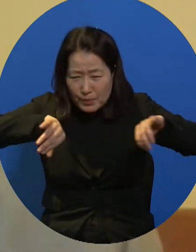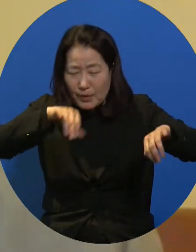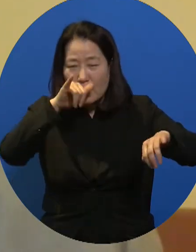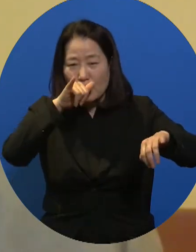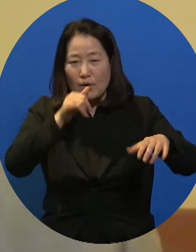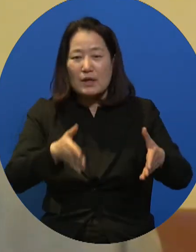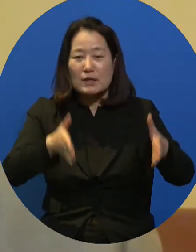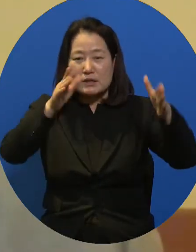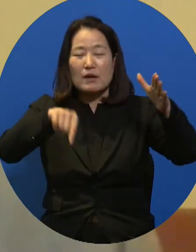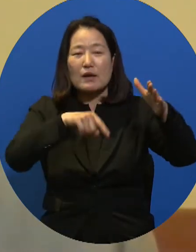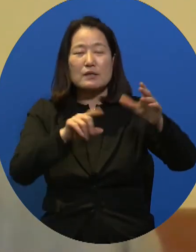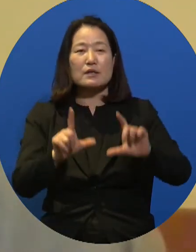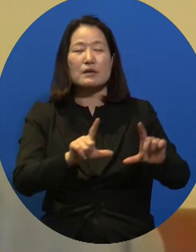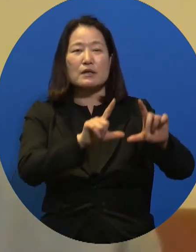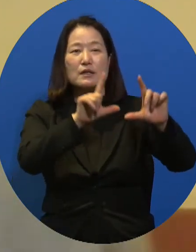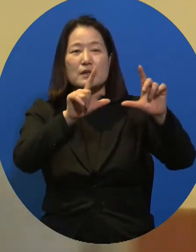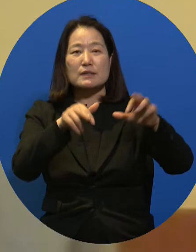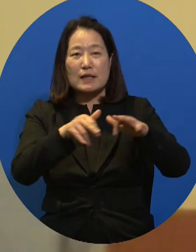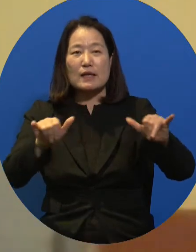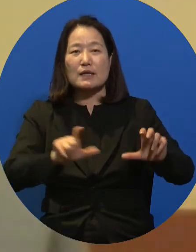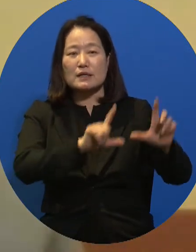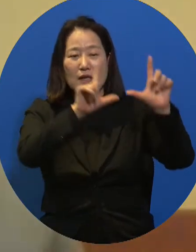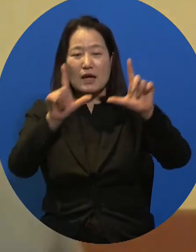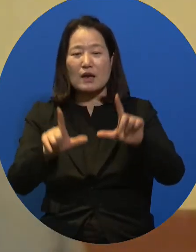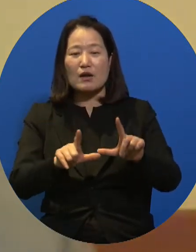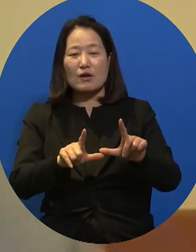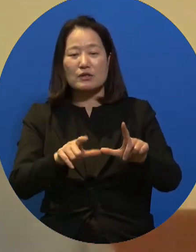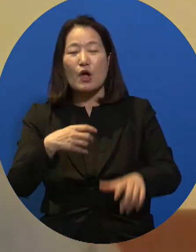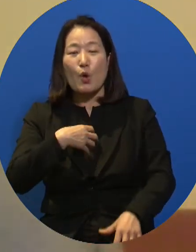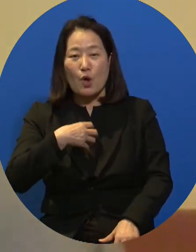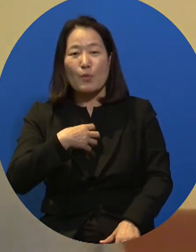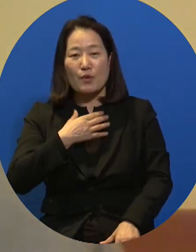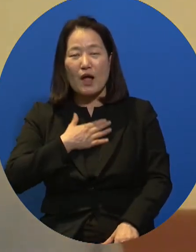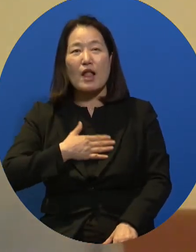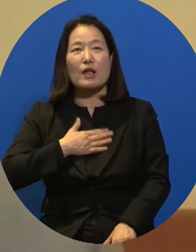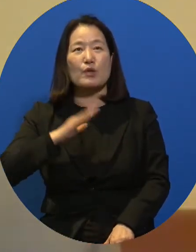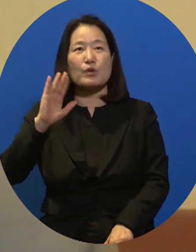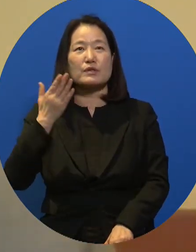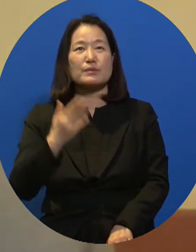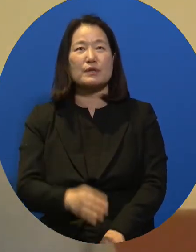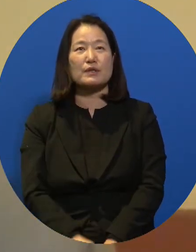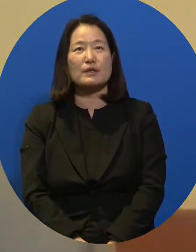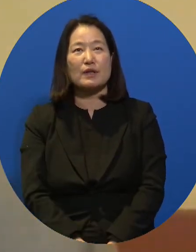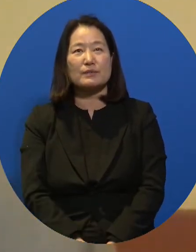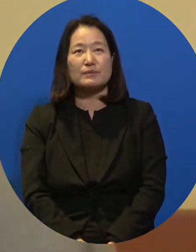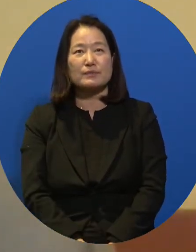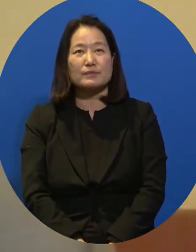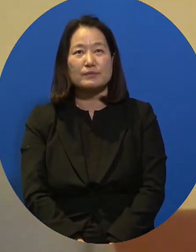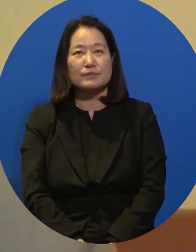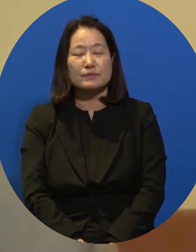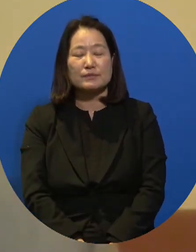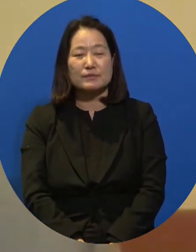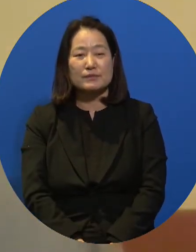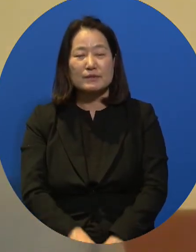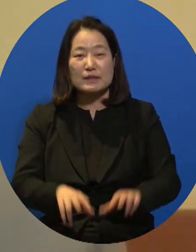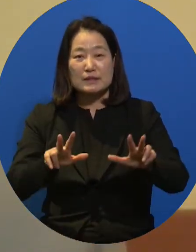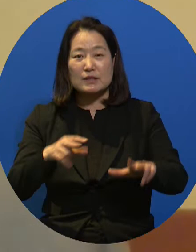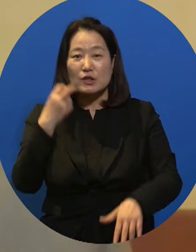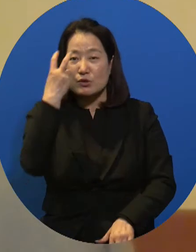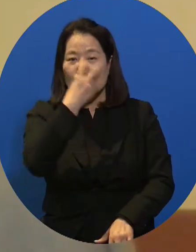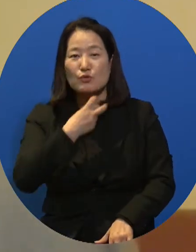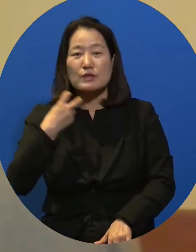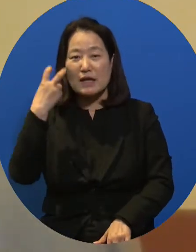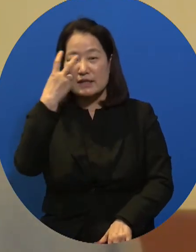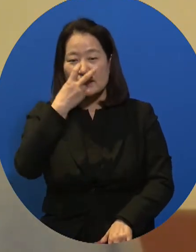시설화의 문제도 밝힐 수 있었습니다. 이 조사의 결과는 헝가리 관련된